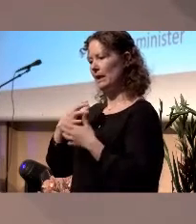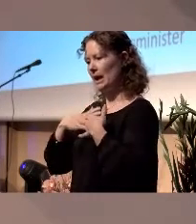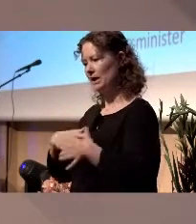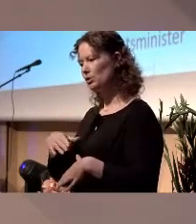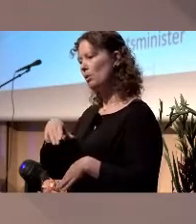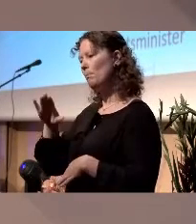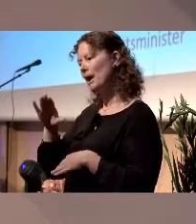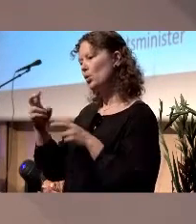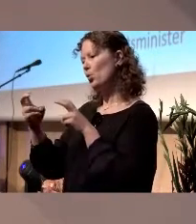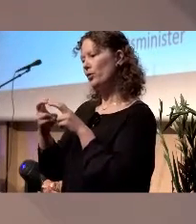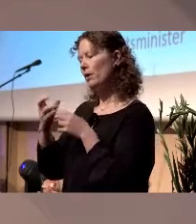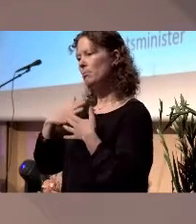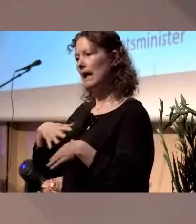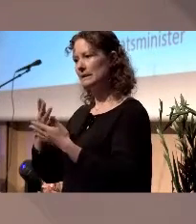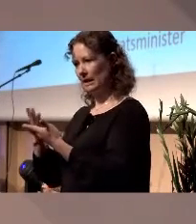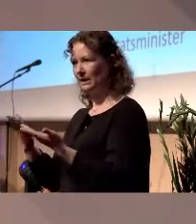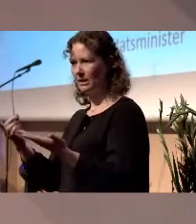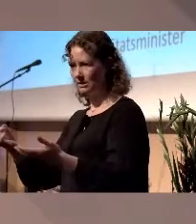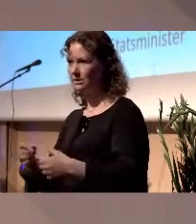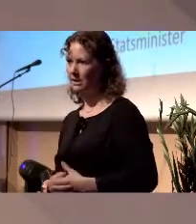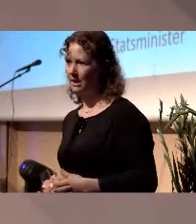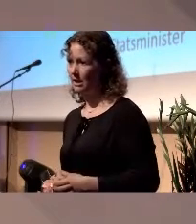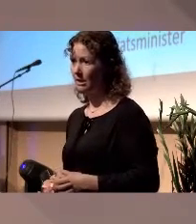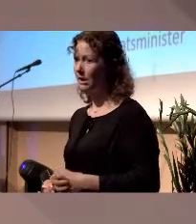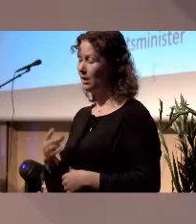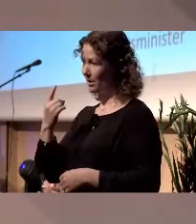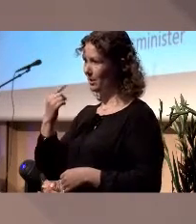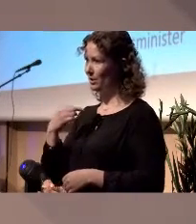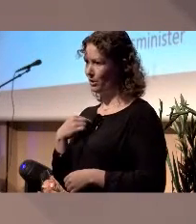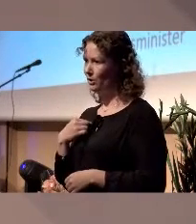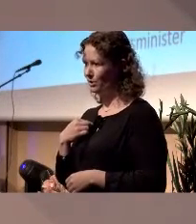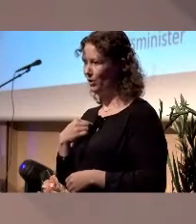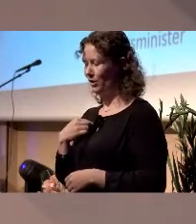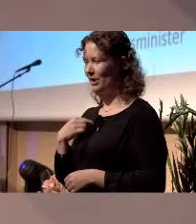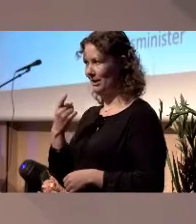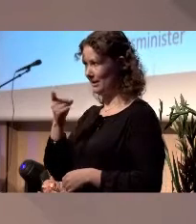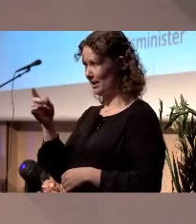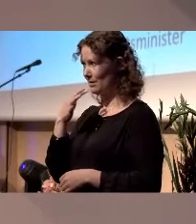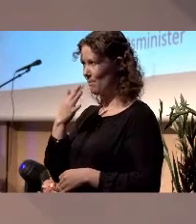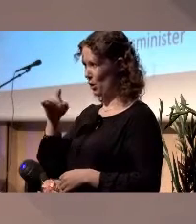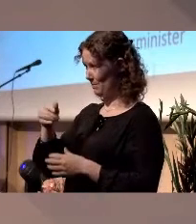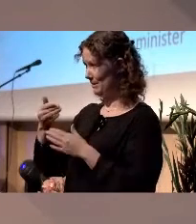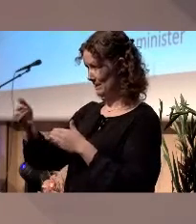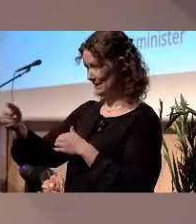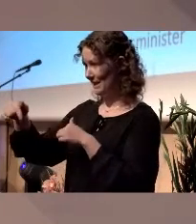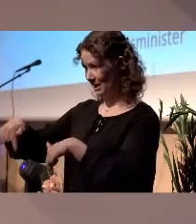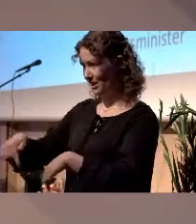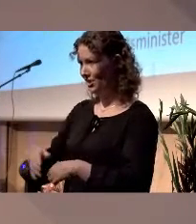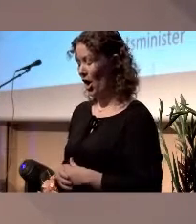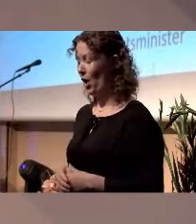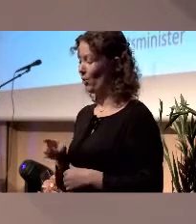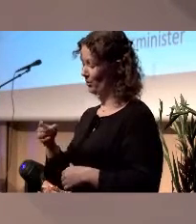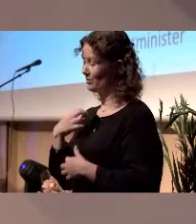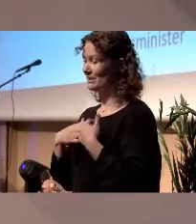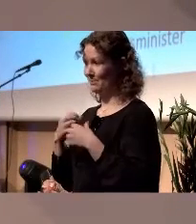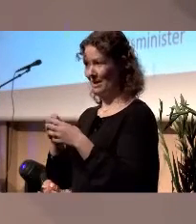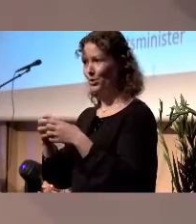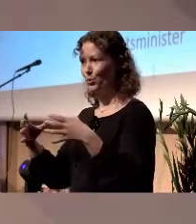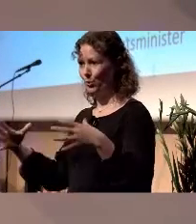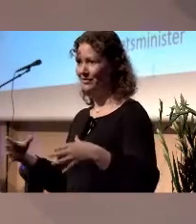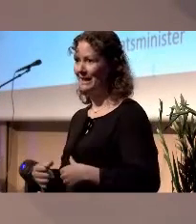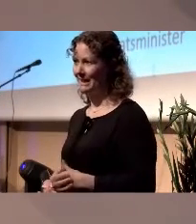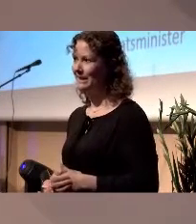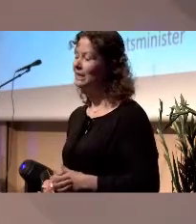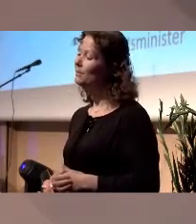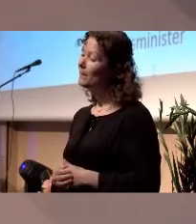kontakt med helsetjenesten. Dette forstår jeg at dere skal snakke mer om senere i dag. Og det er altså en spennende utvikling. Men